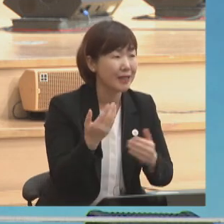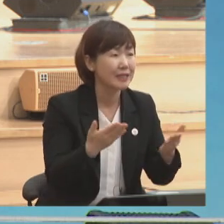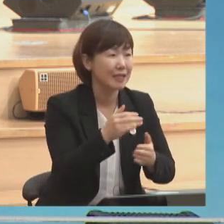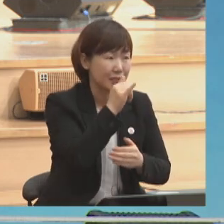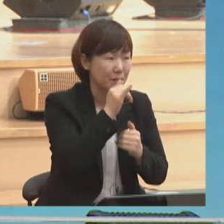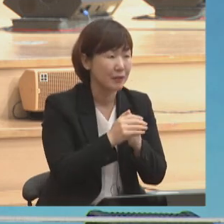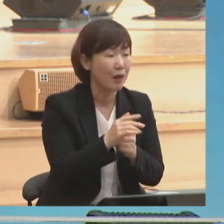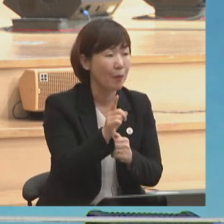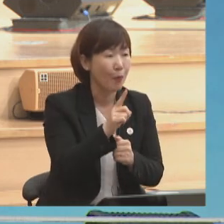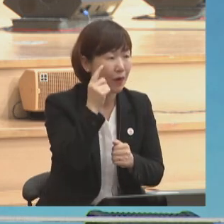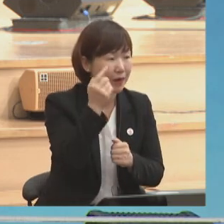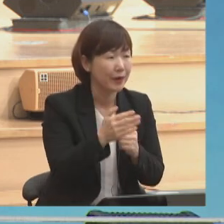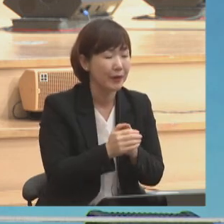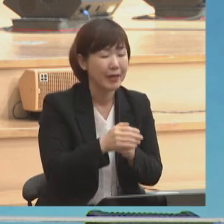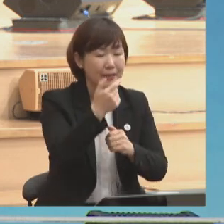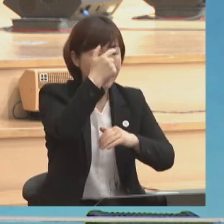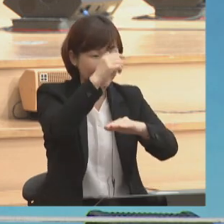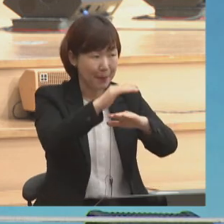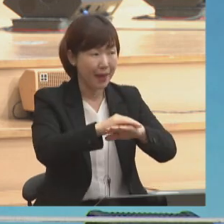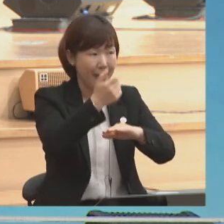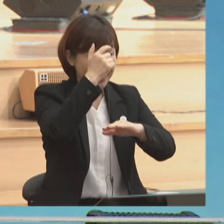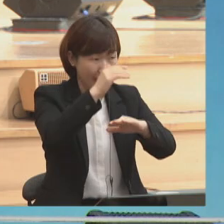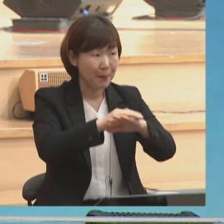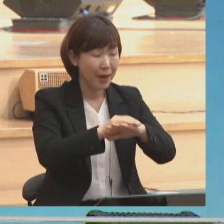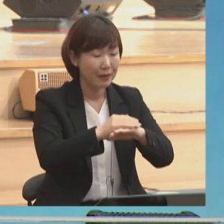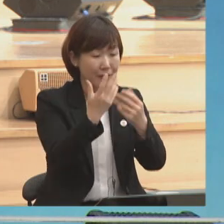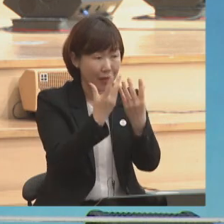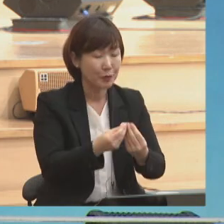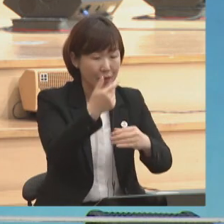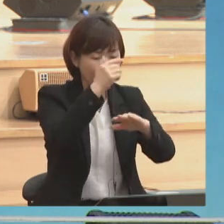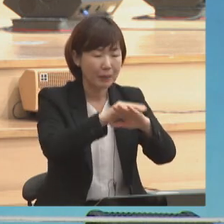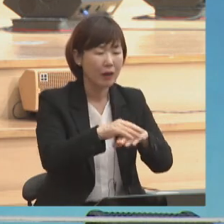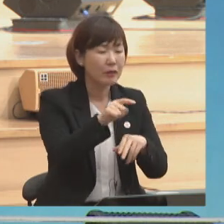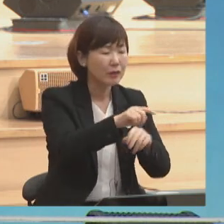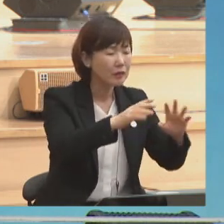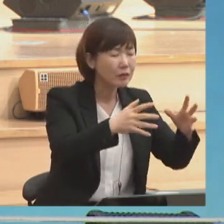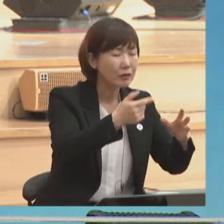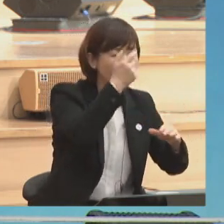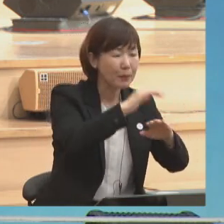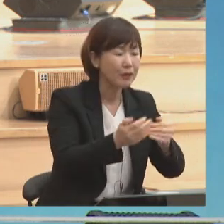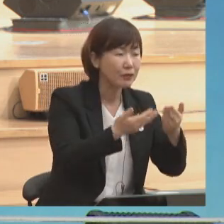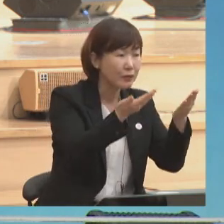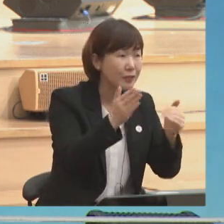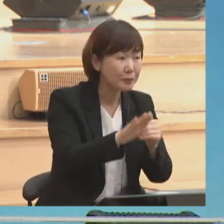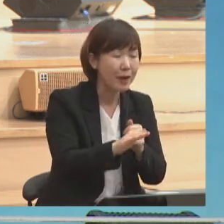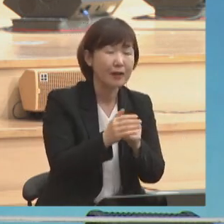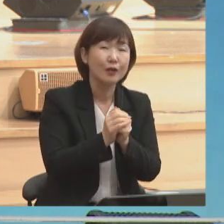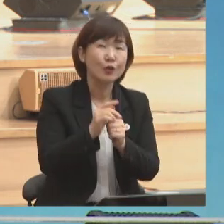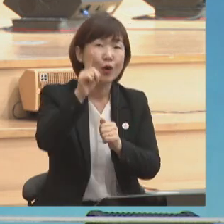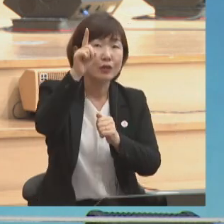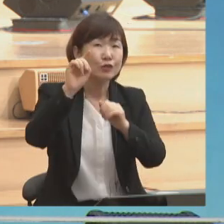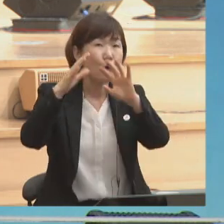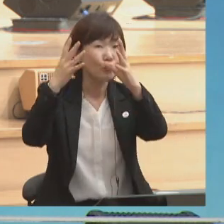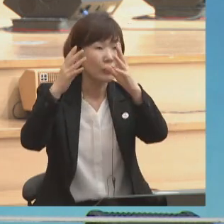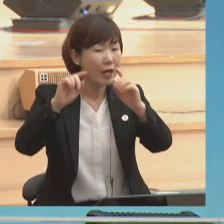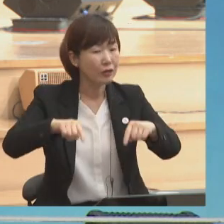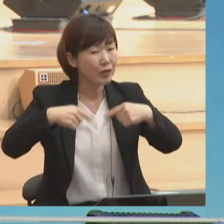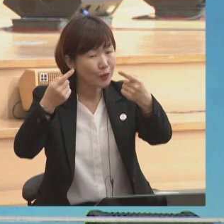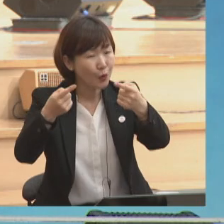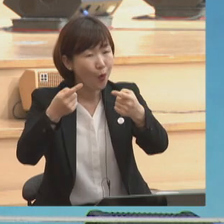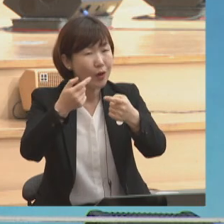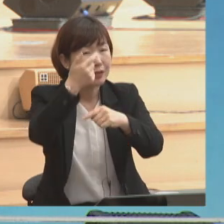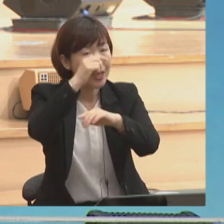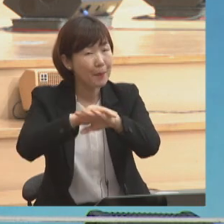예배를 생각해 보십시다. 우리는 이 땅에서도 예배합니다만 천국 가서는 영원히 하나님을 예배할